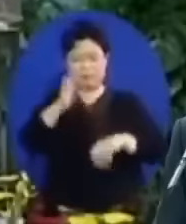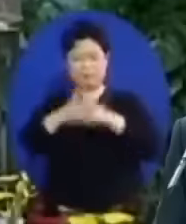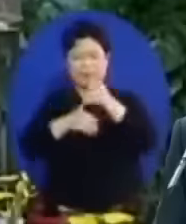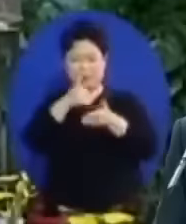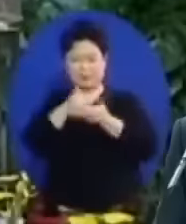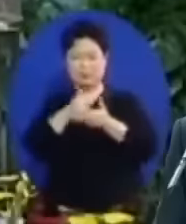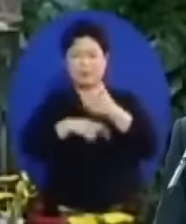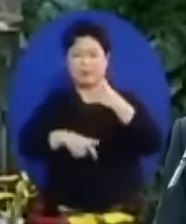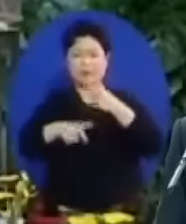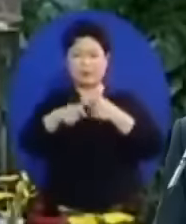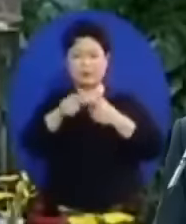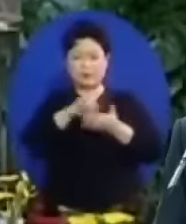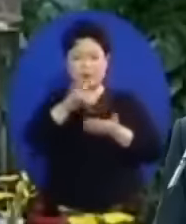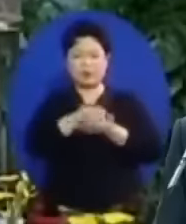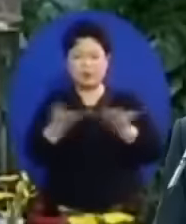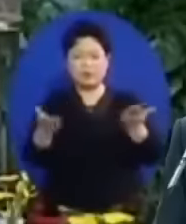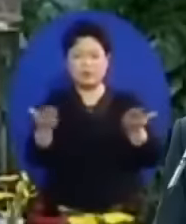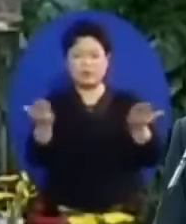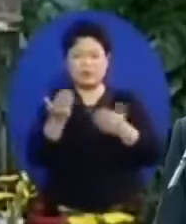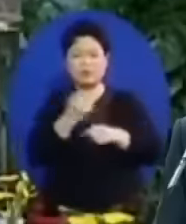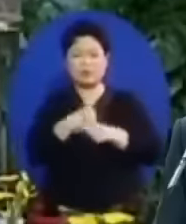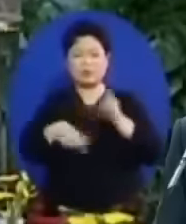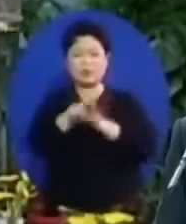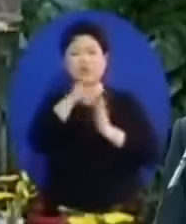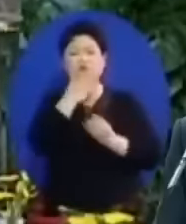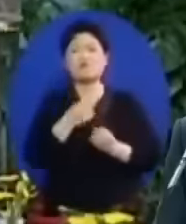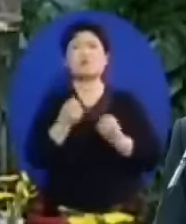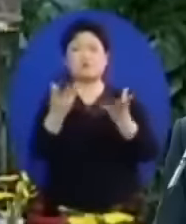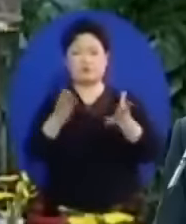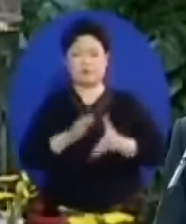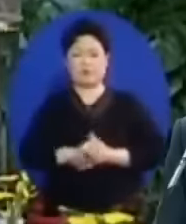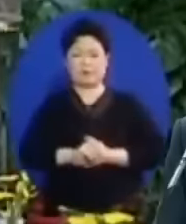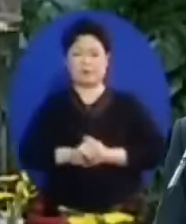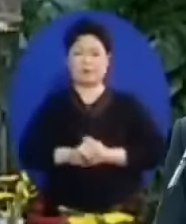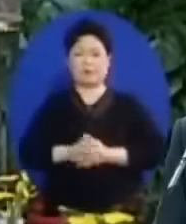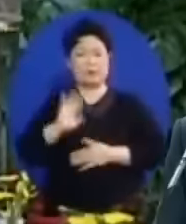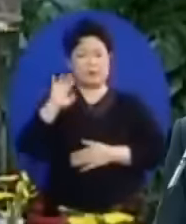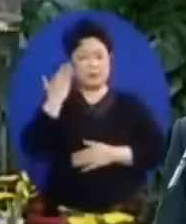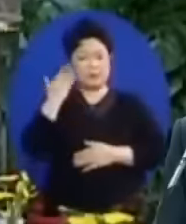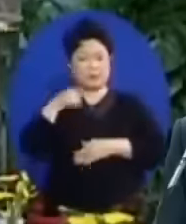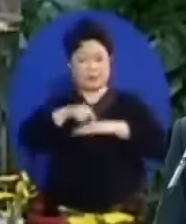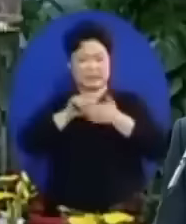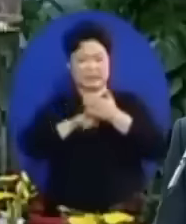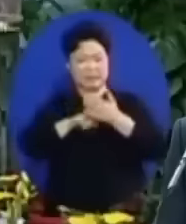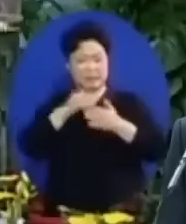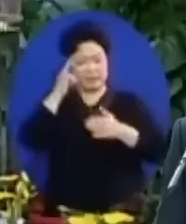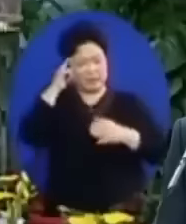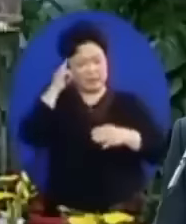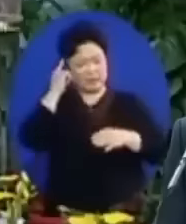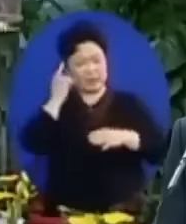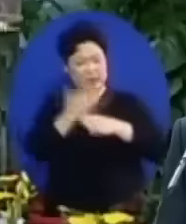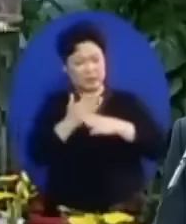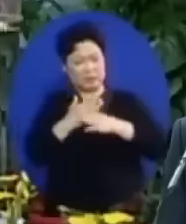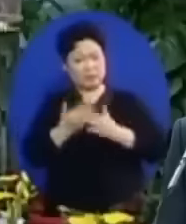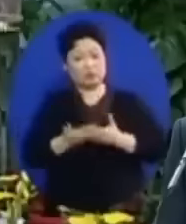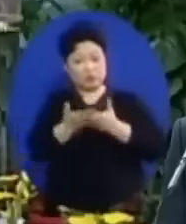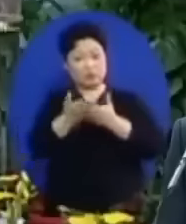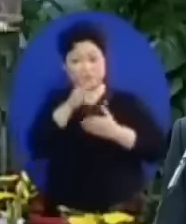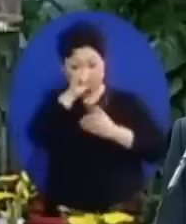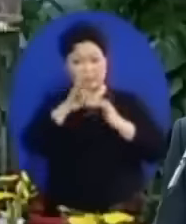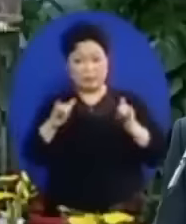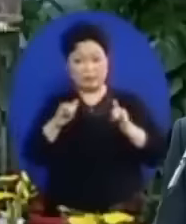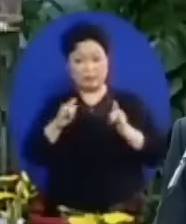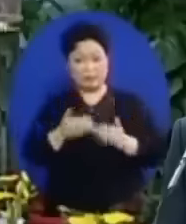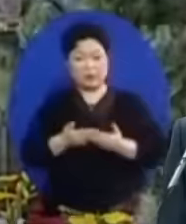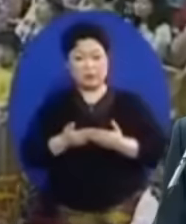하나님은 더 나누는 일을 하기 위해서 축복을 부어주시는 것이니, 최근 심리학자들은 주기를 좋아하는 사람들이 그렇지